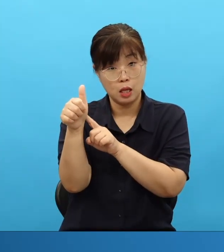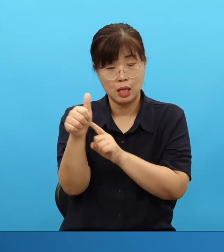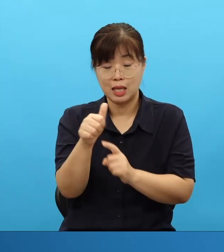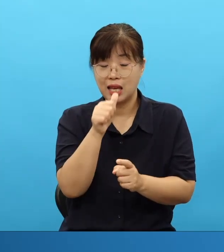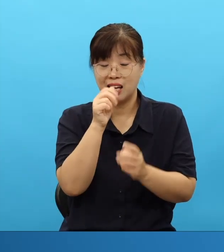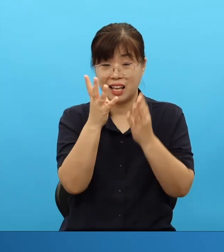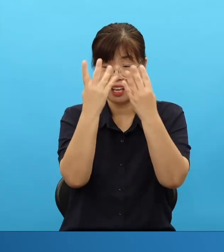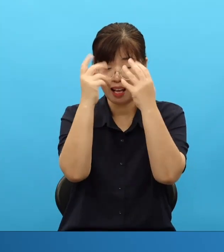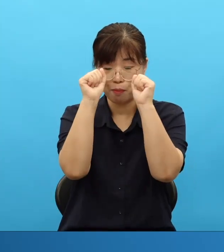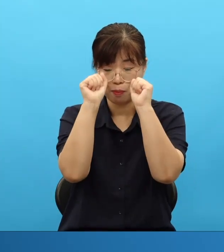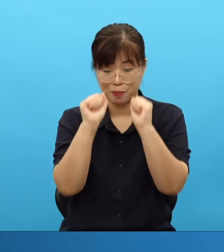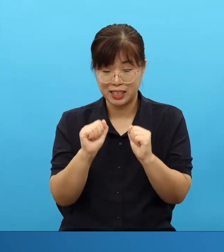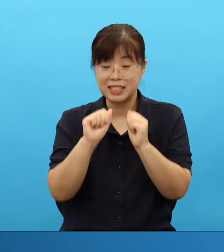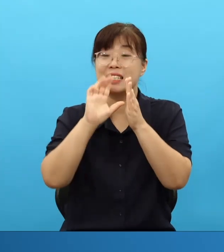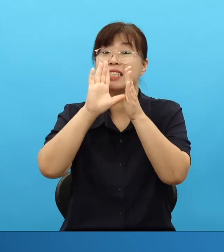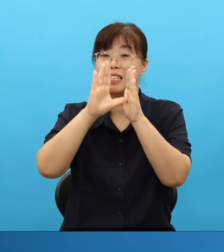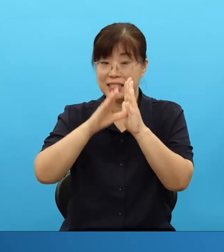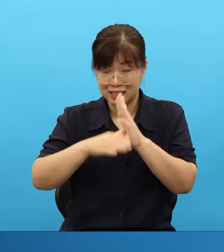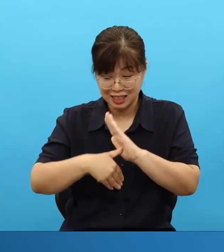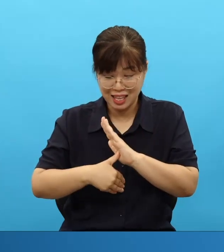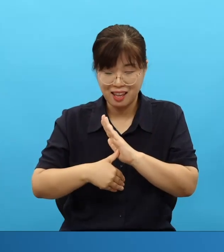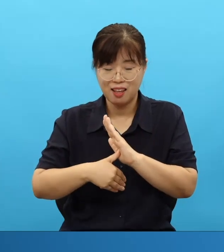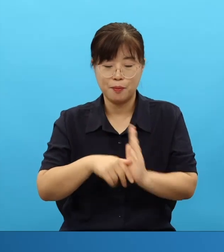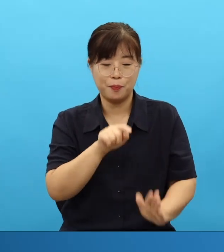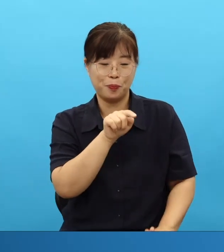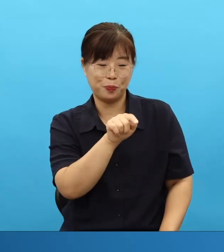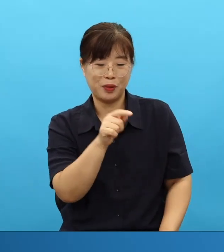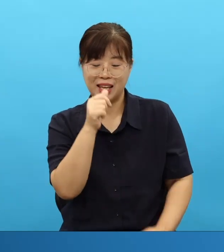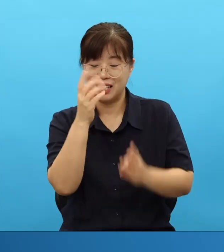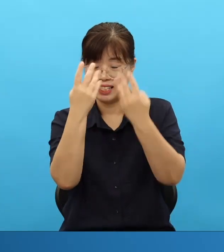나가는 장보고 를해